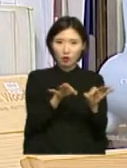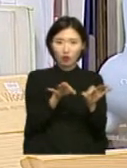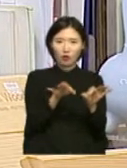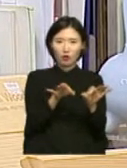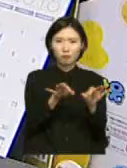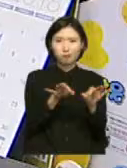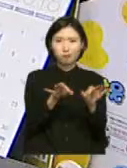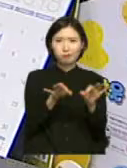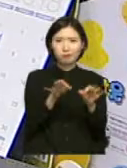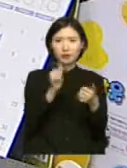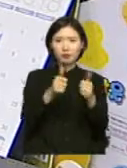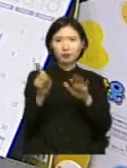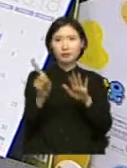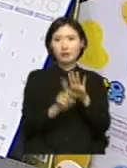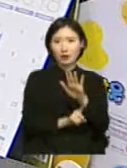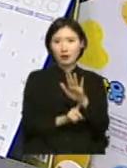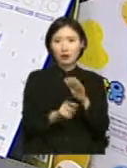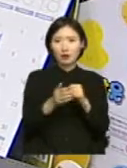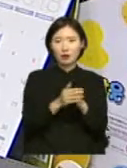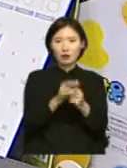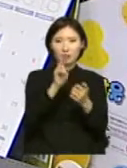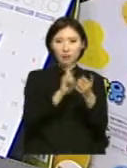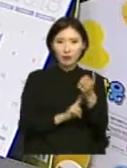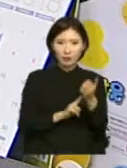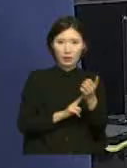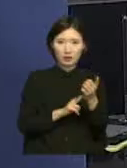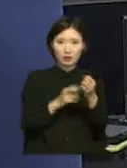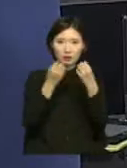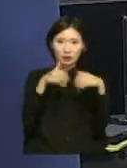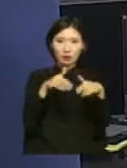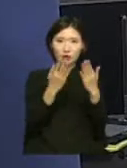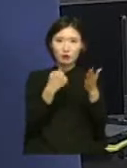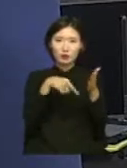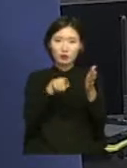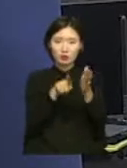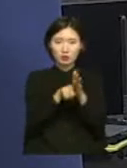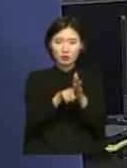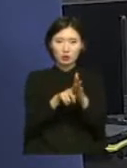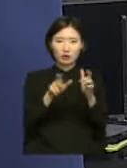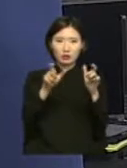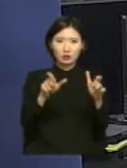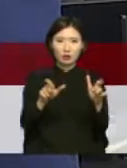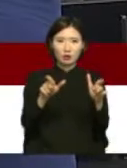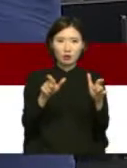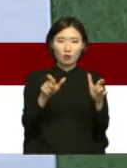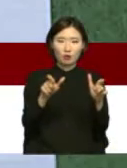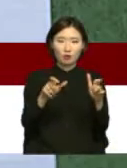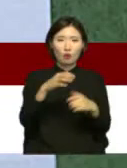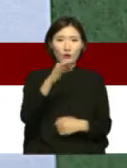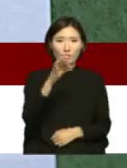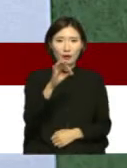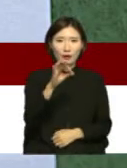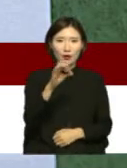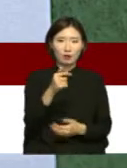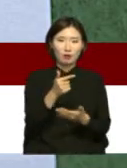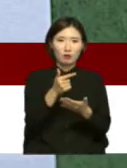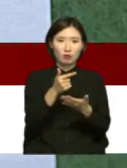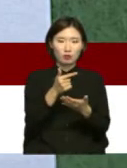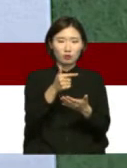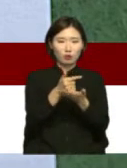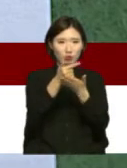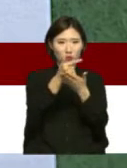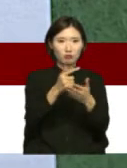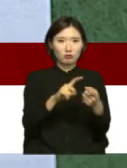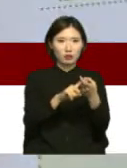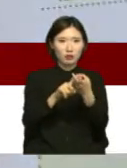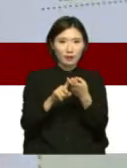면치 못했습니다. 이 서점이 판로 개척을 위해 선택한 길은 지역화폐 노원 가맹점 가입. 가맹점 가입 후